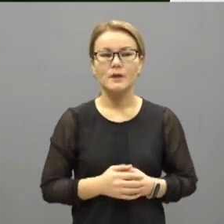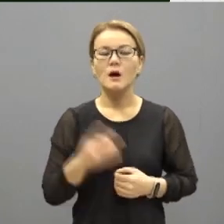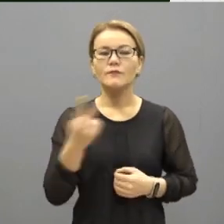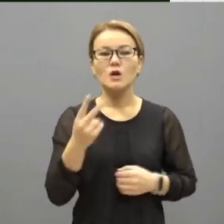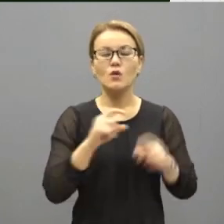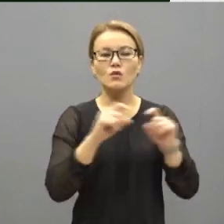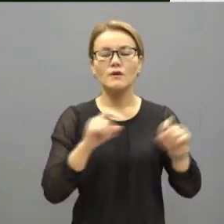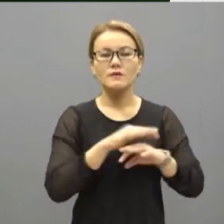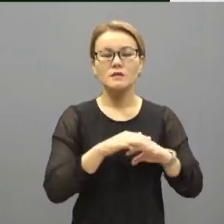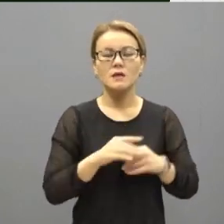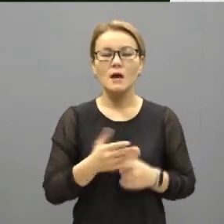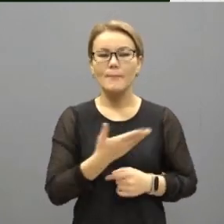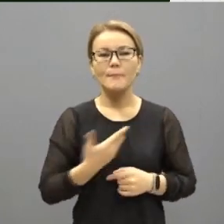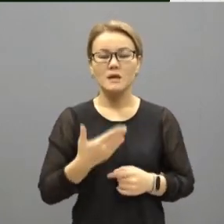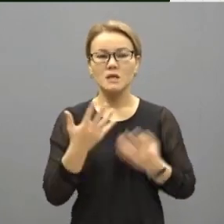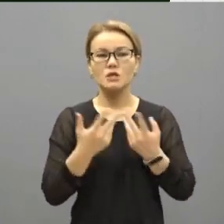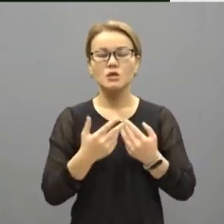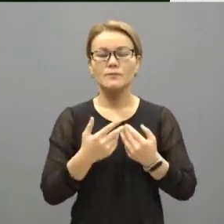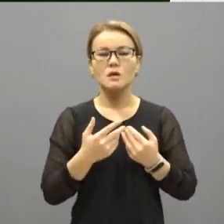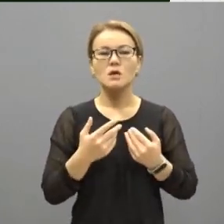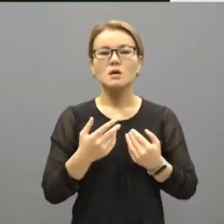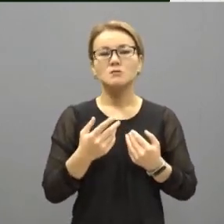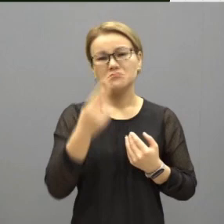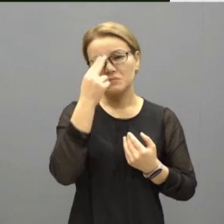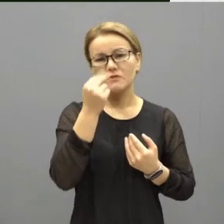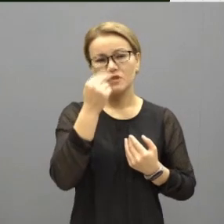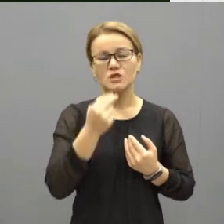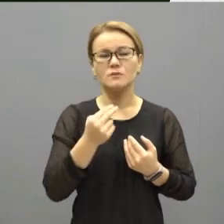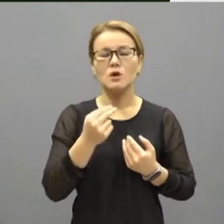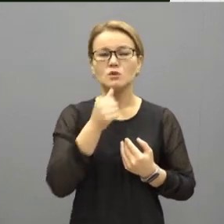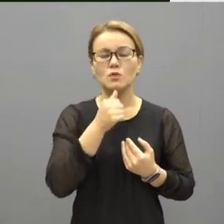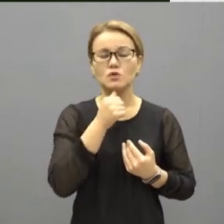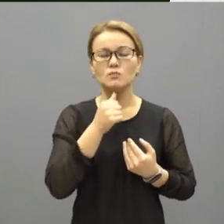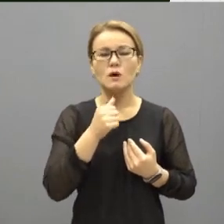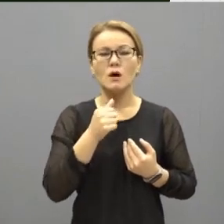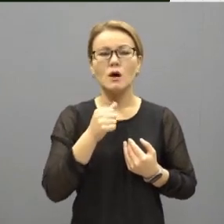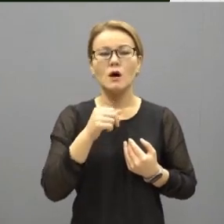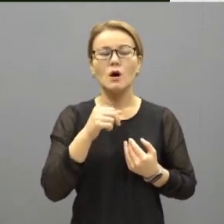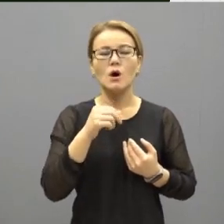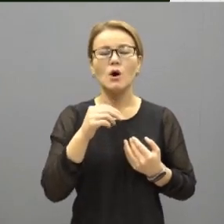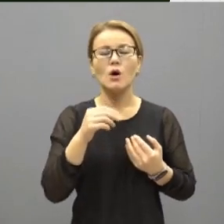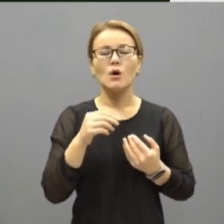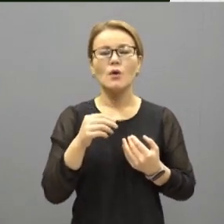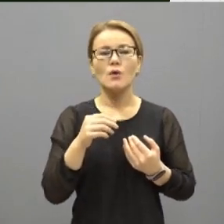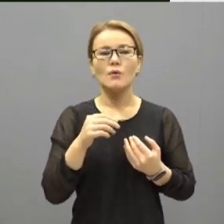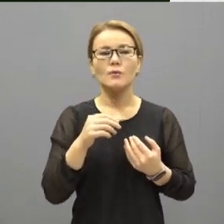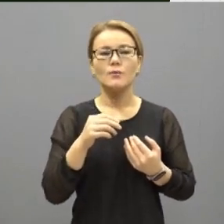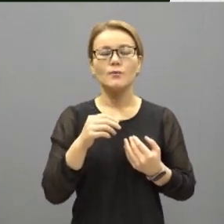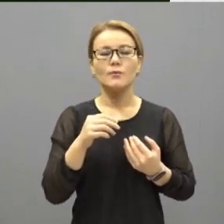Второе уравнение мы решим привычным способом, путем преобразований. Для